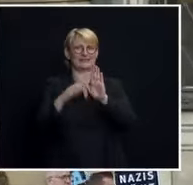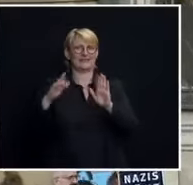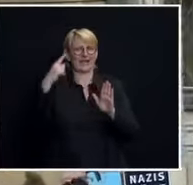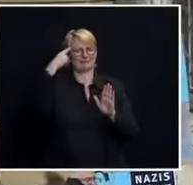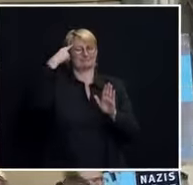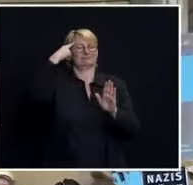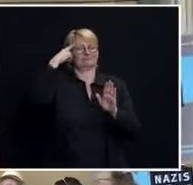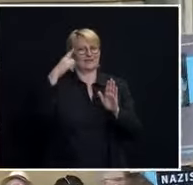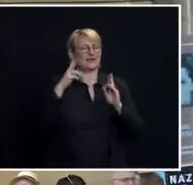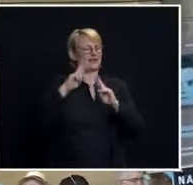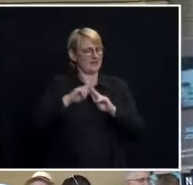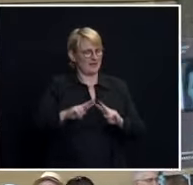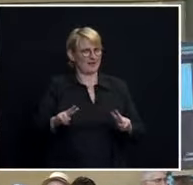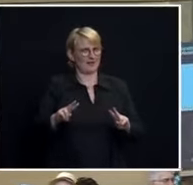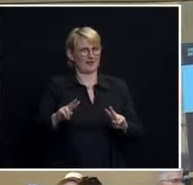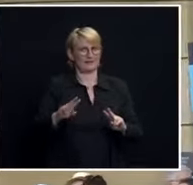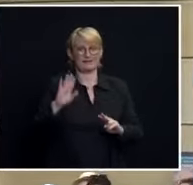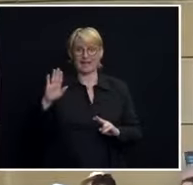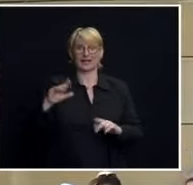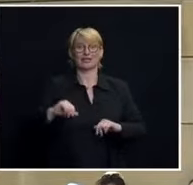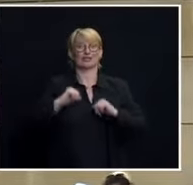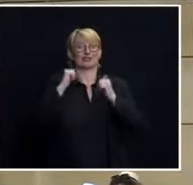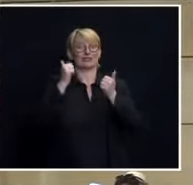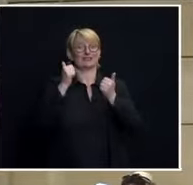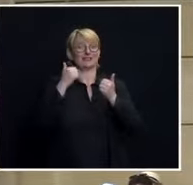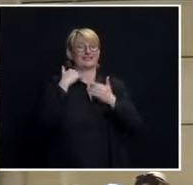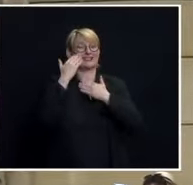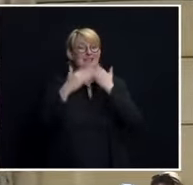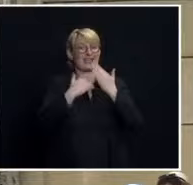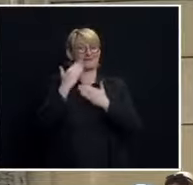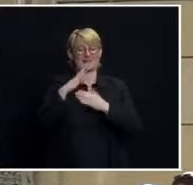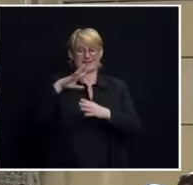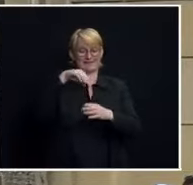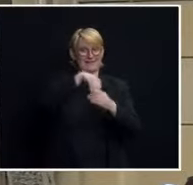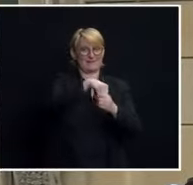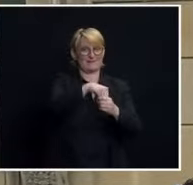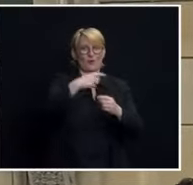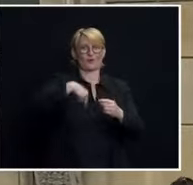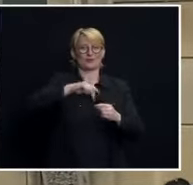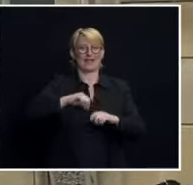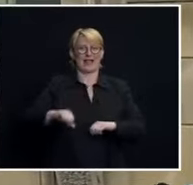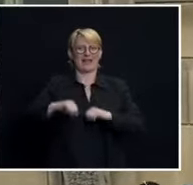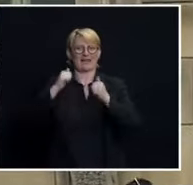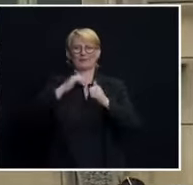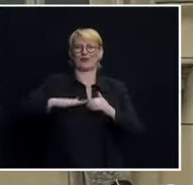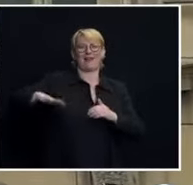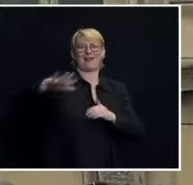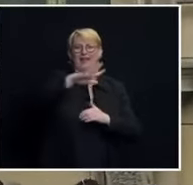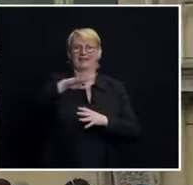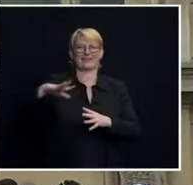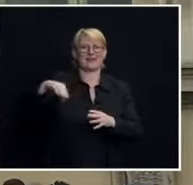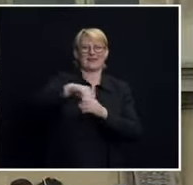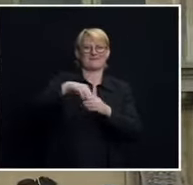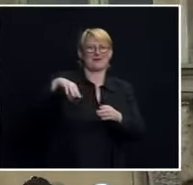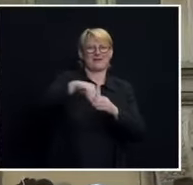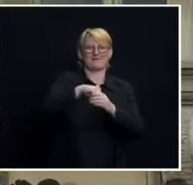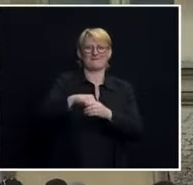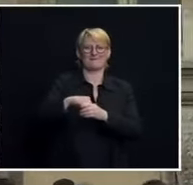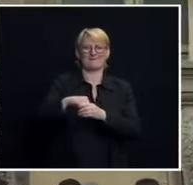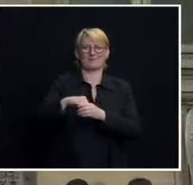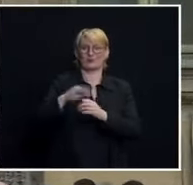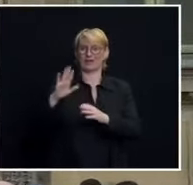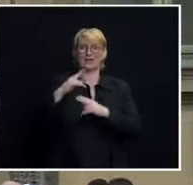Geschichte auch Teil unseres Landes ist, unseres Lebens, weil seine Botschaft auch wichtig ist und sie ist